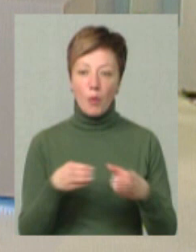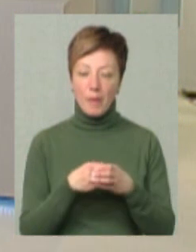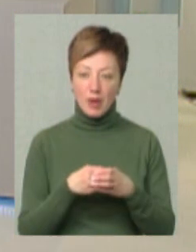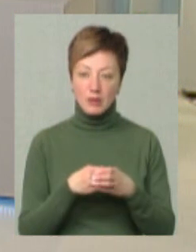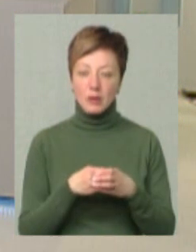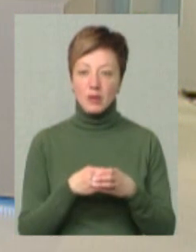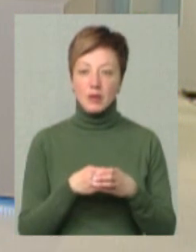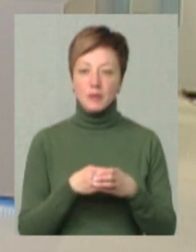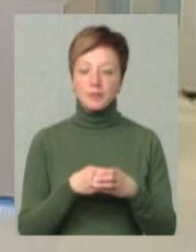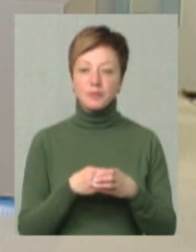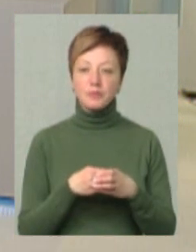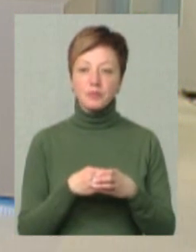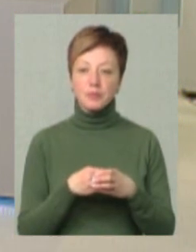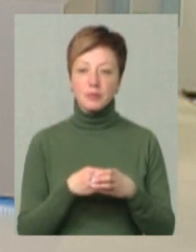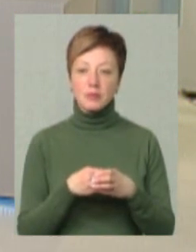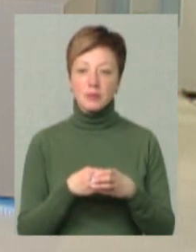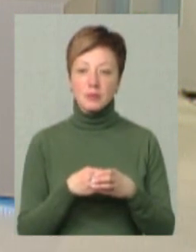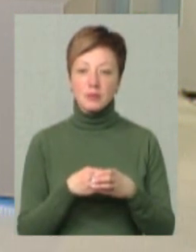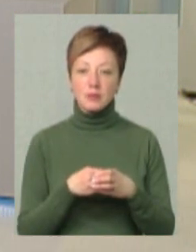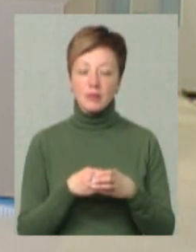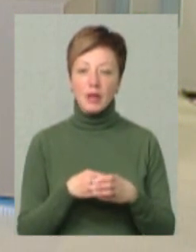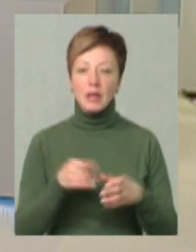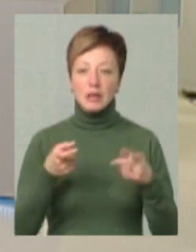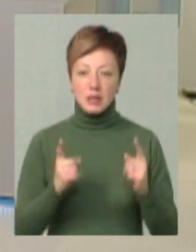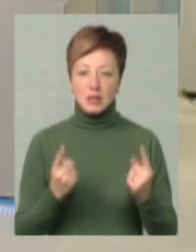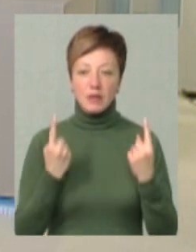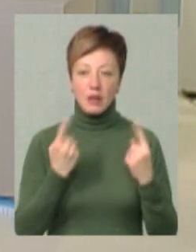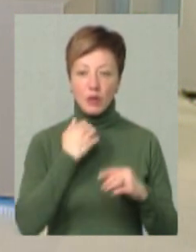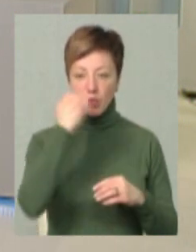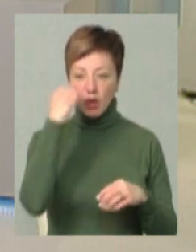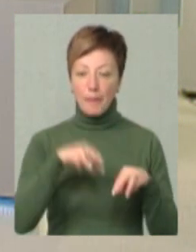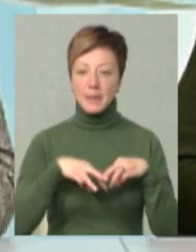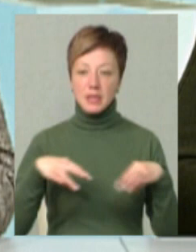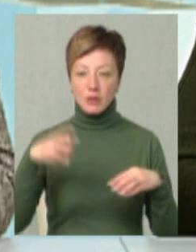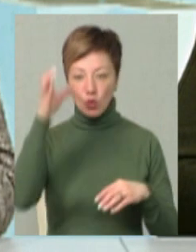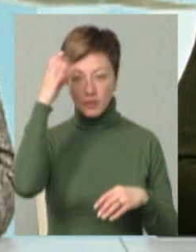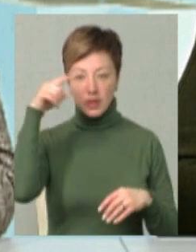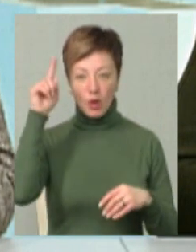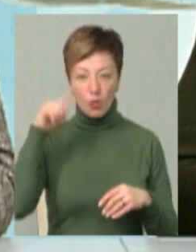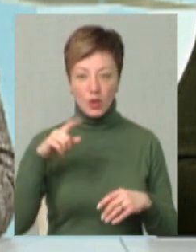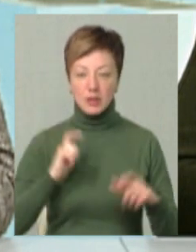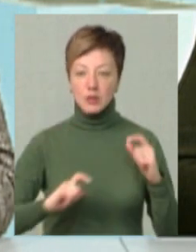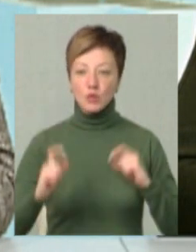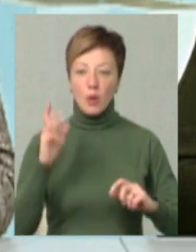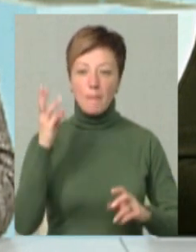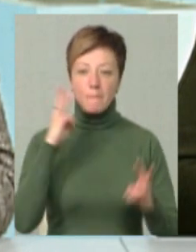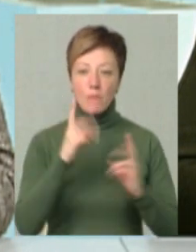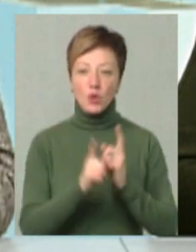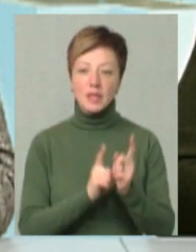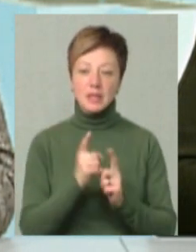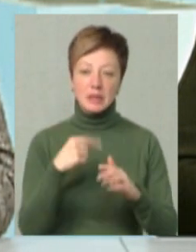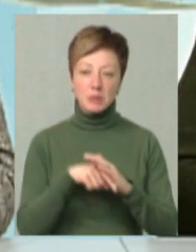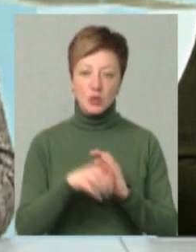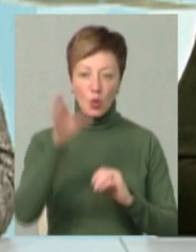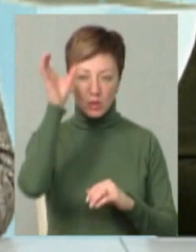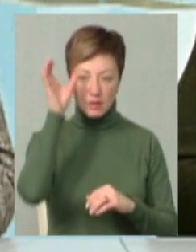Дмитро Бондаренко та інші. І дійсно велика подяка Міністерству освіти і науки, Інституту модернізації з міста